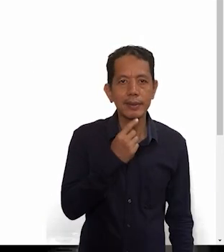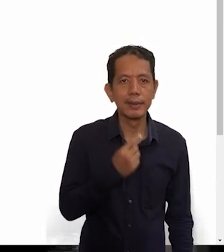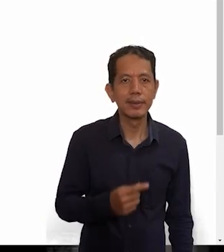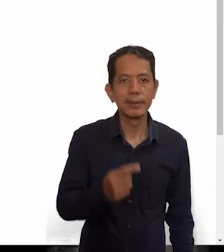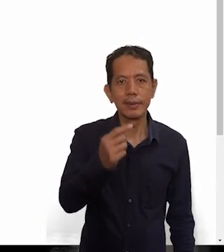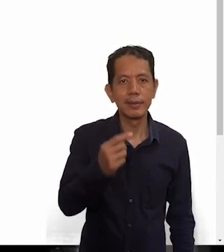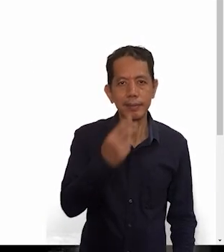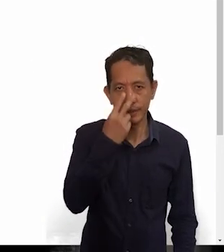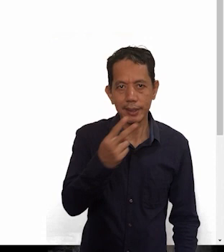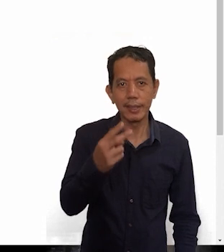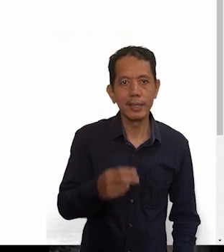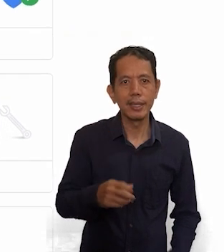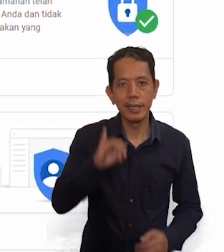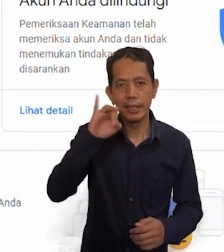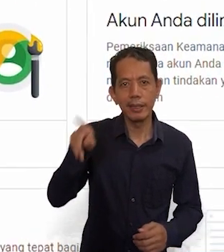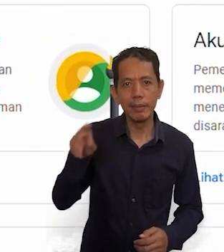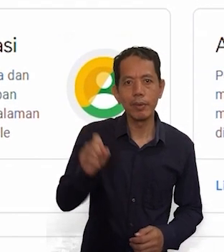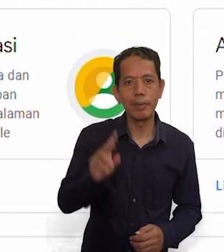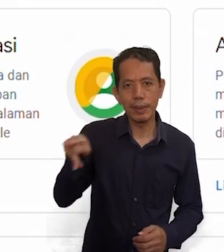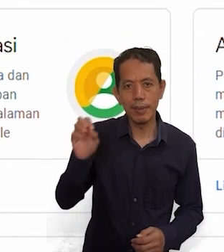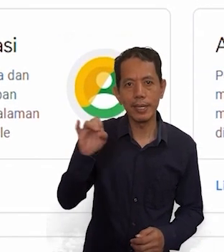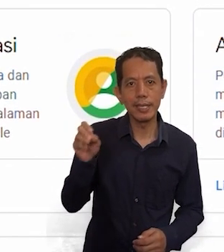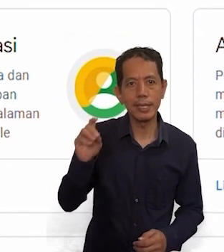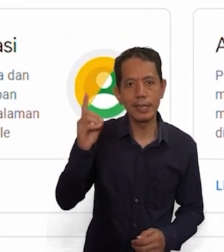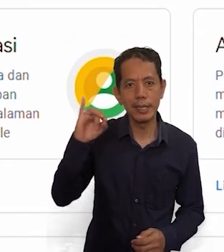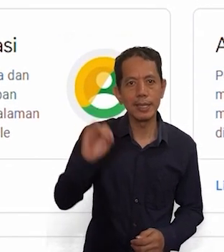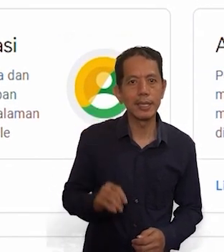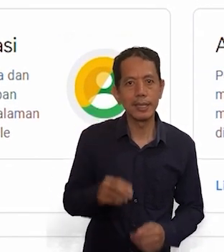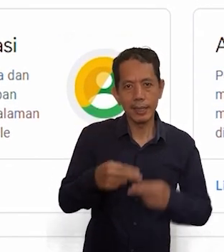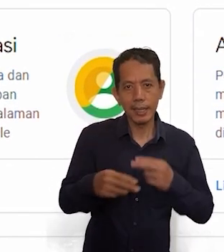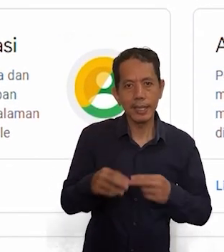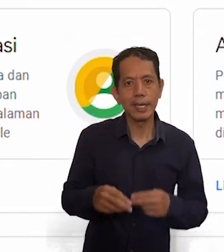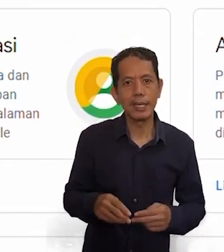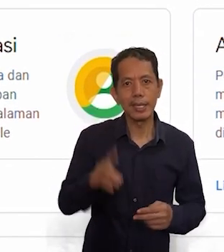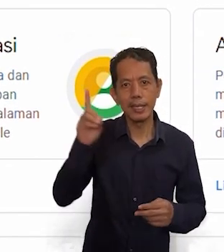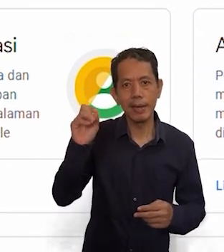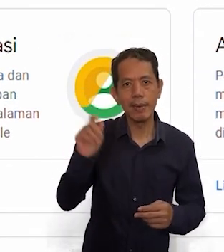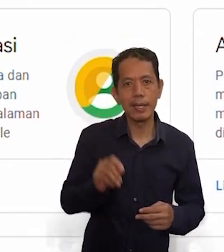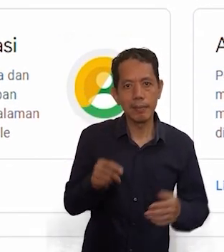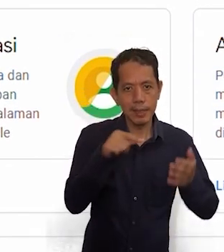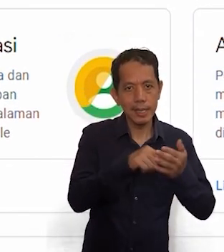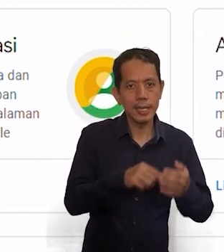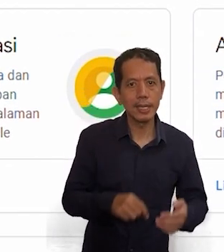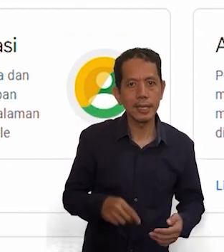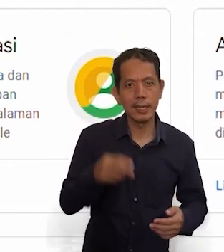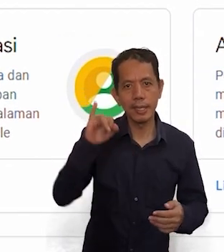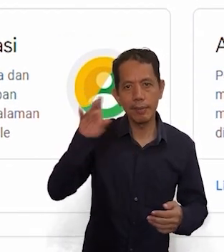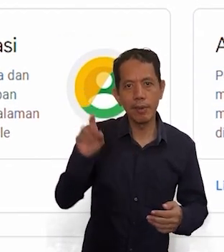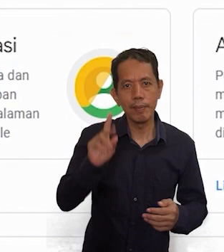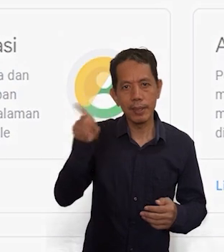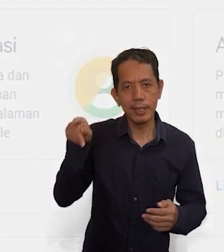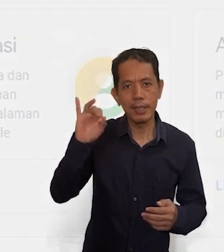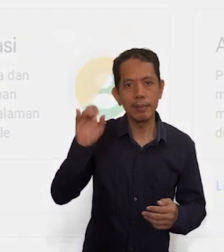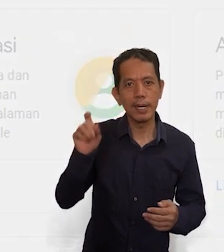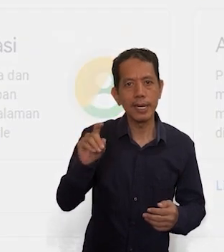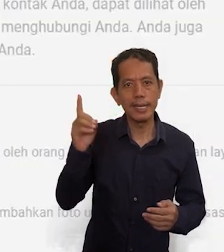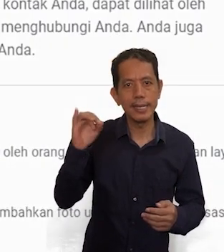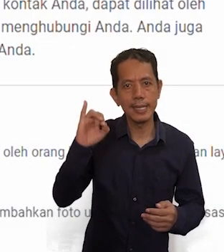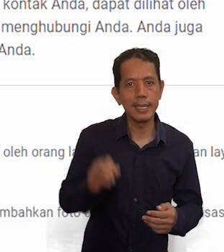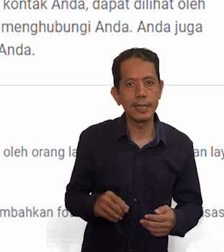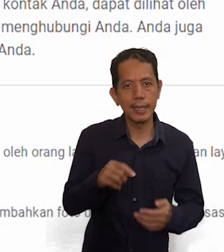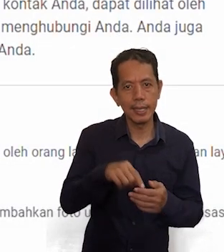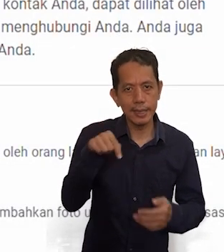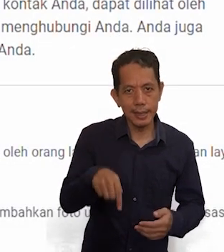Untuk melihat info pribadi, rekan-rekan dapat mengklik info pribadi, dan di sini